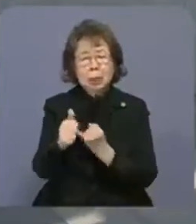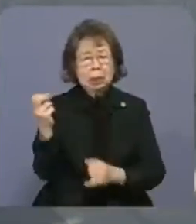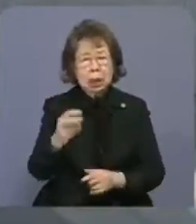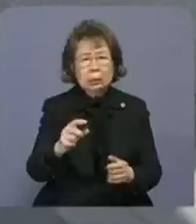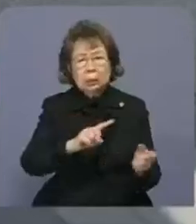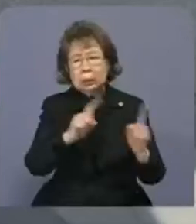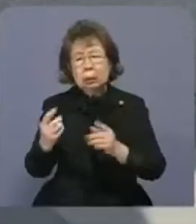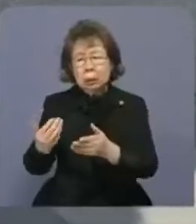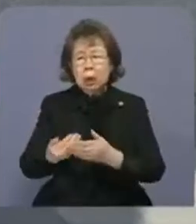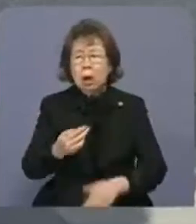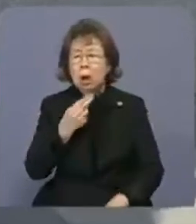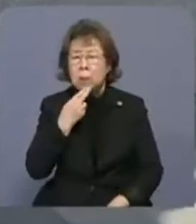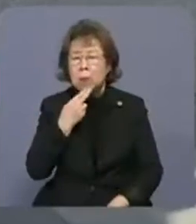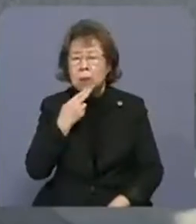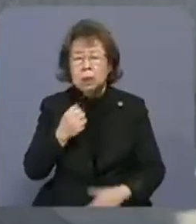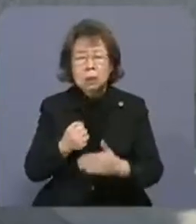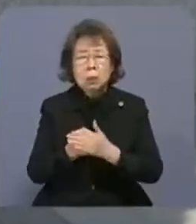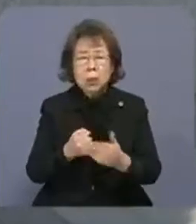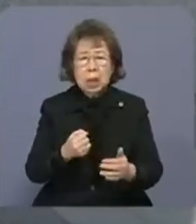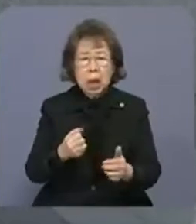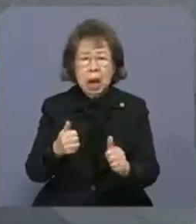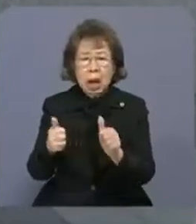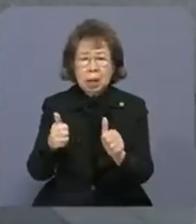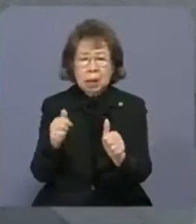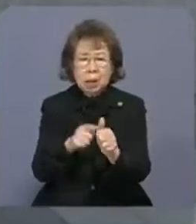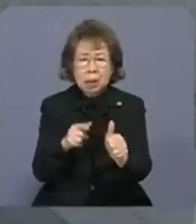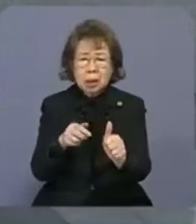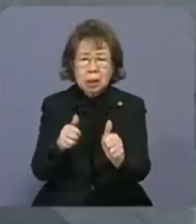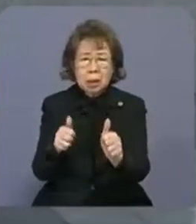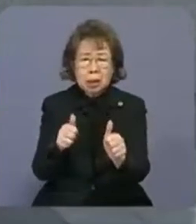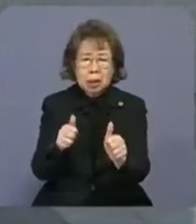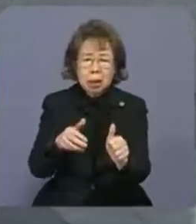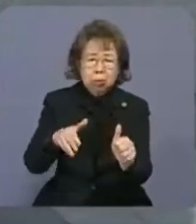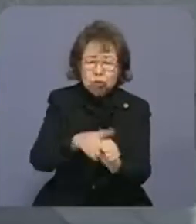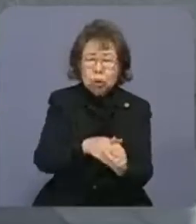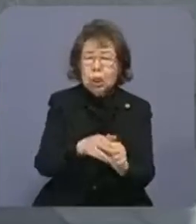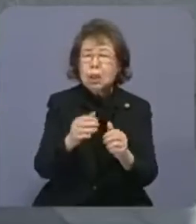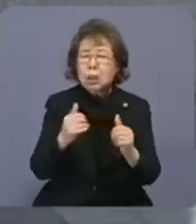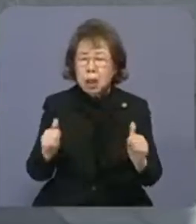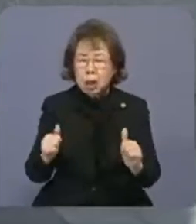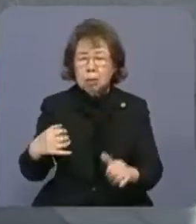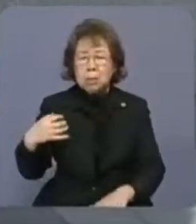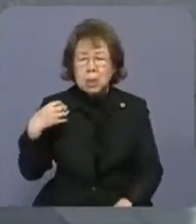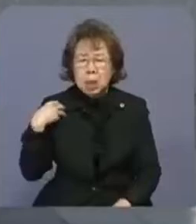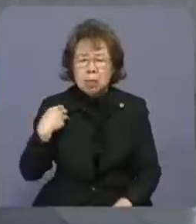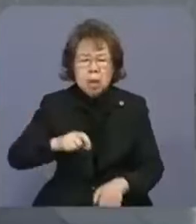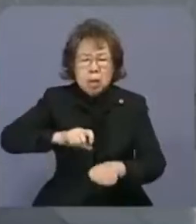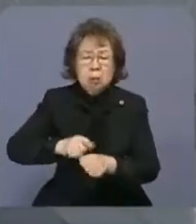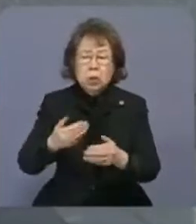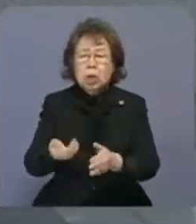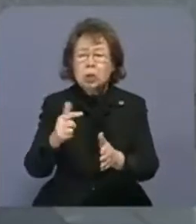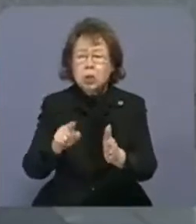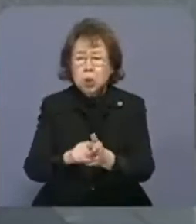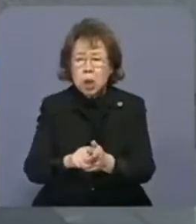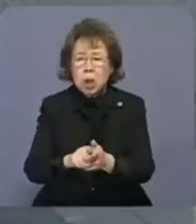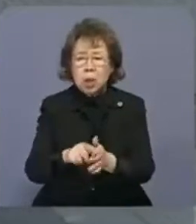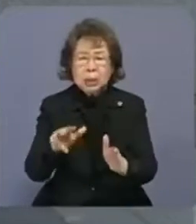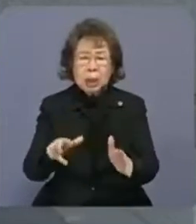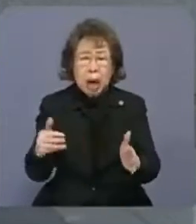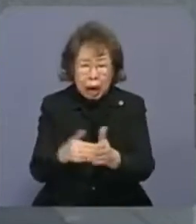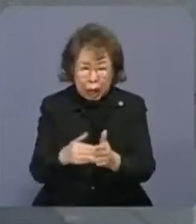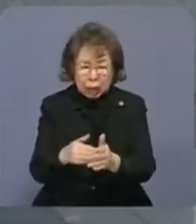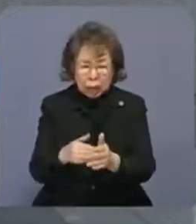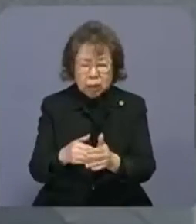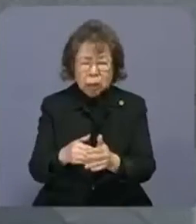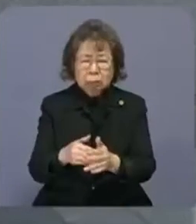때문에 왜 을 남편될 좋게 한 듯 애랑 책임자를 처벌하기 위해 제외할